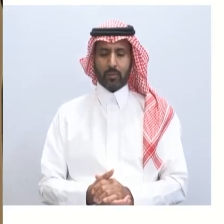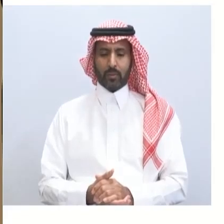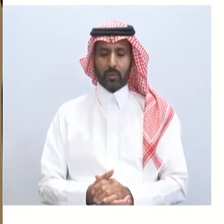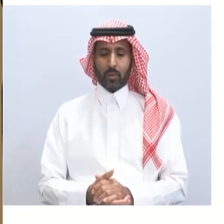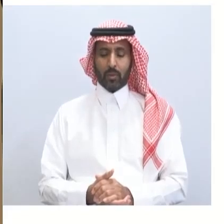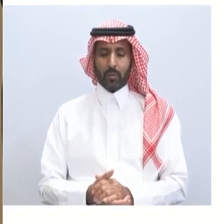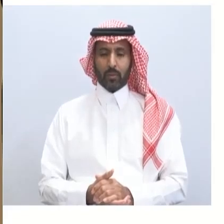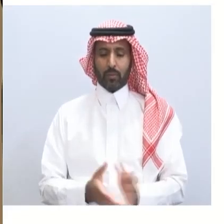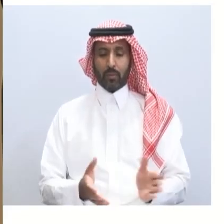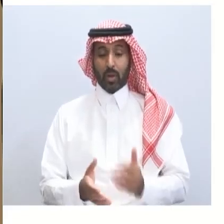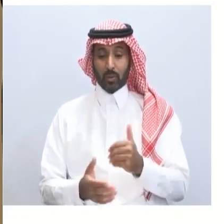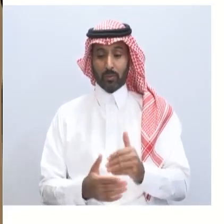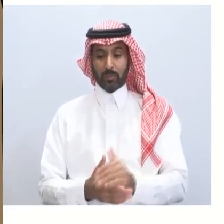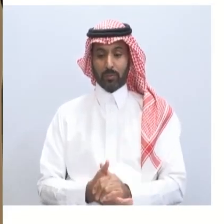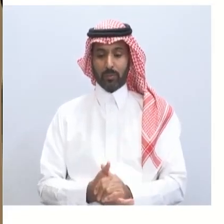التعاون